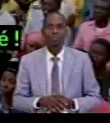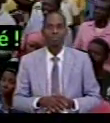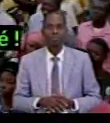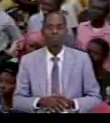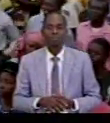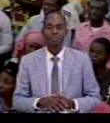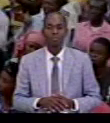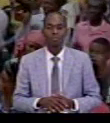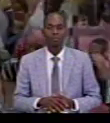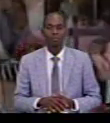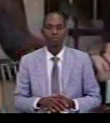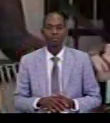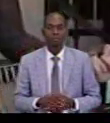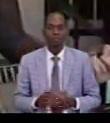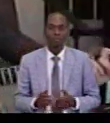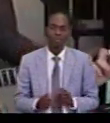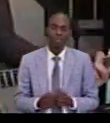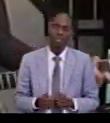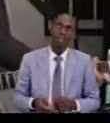Toujours plus